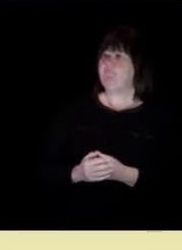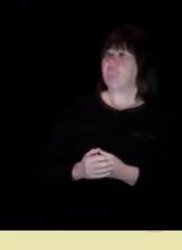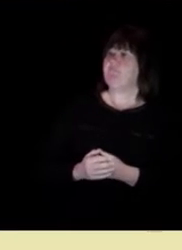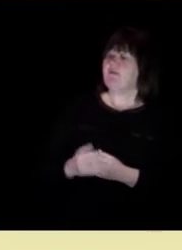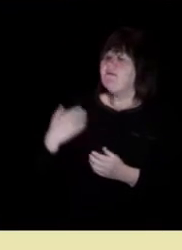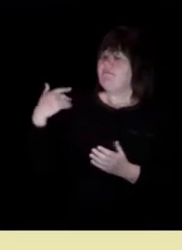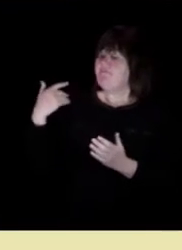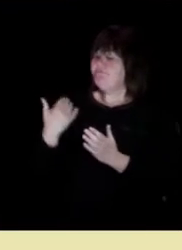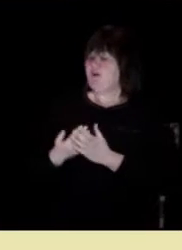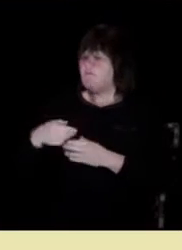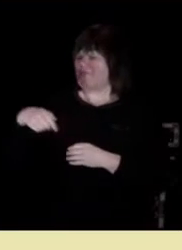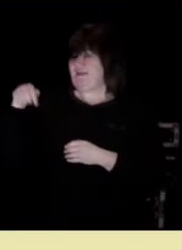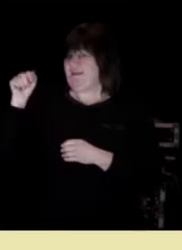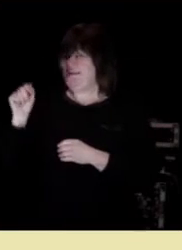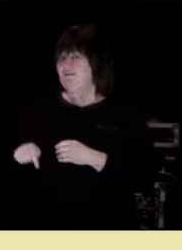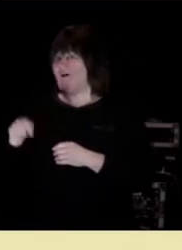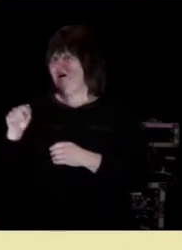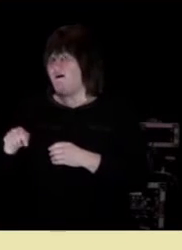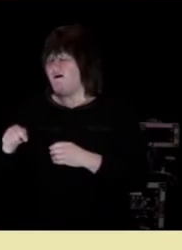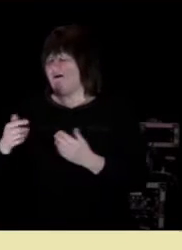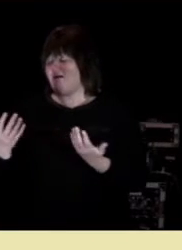Intill idag, till